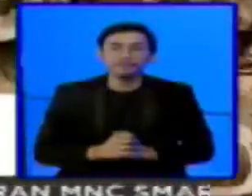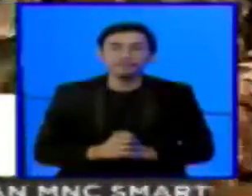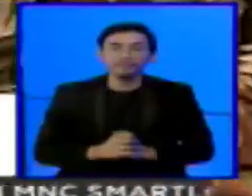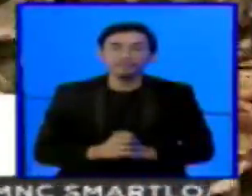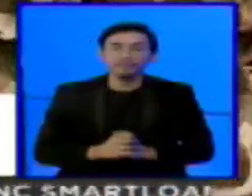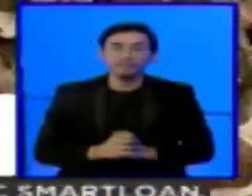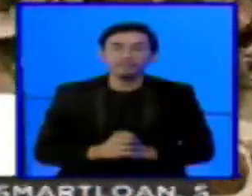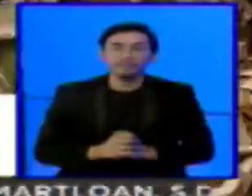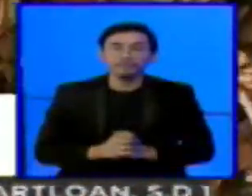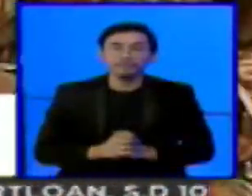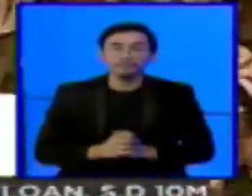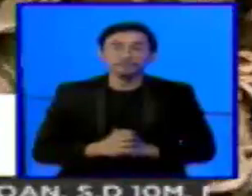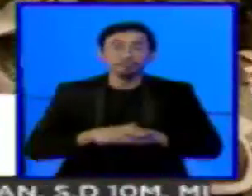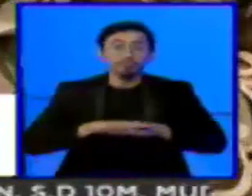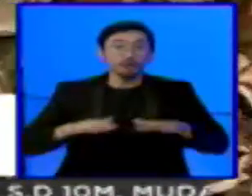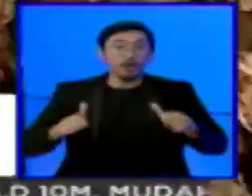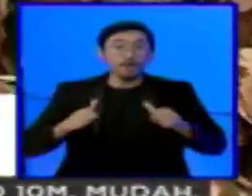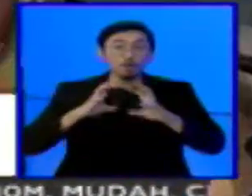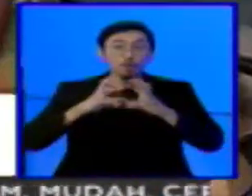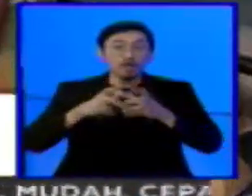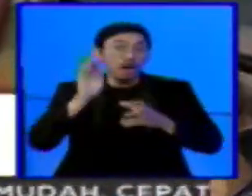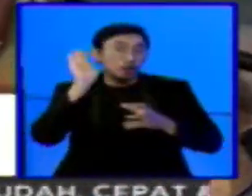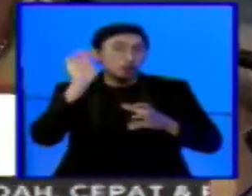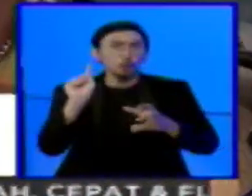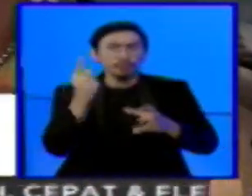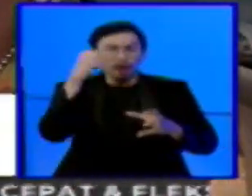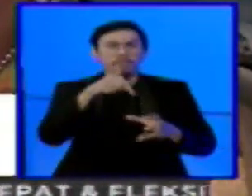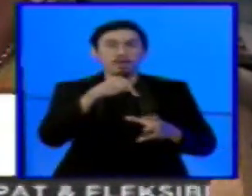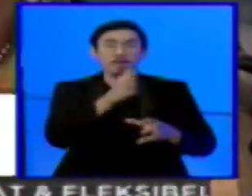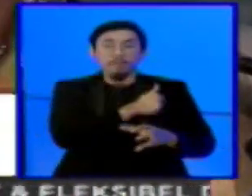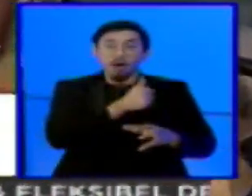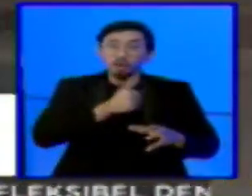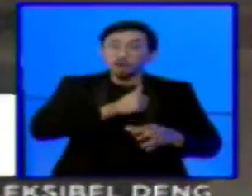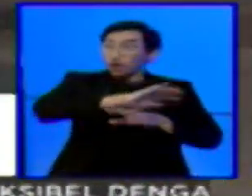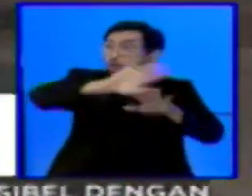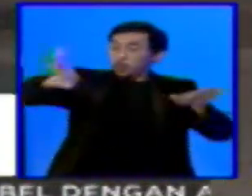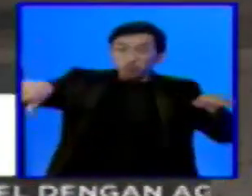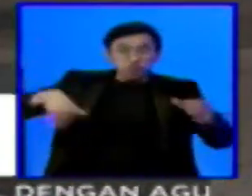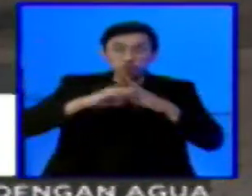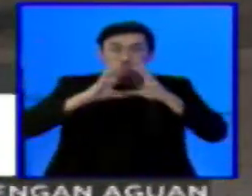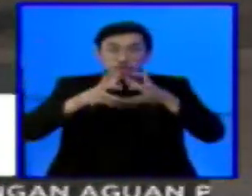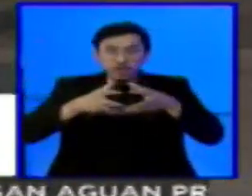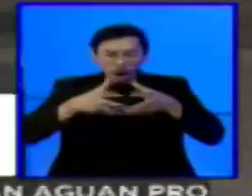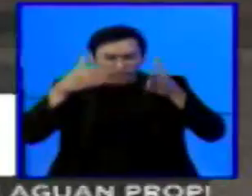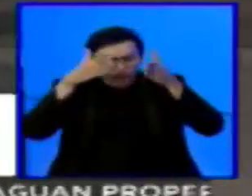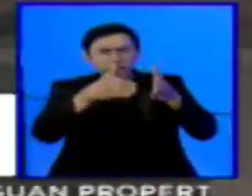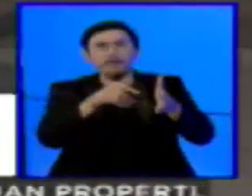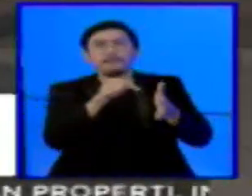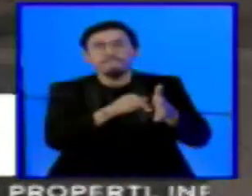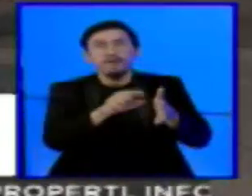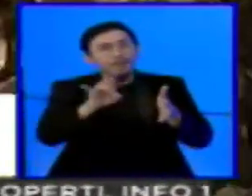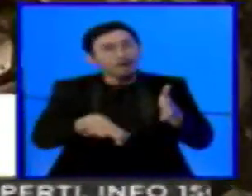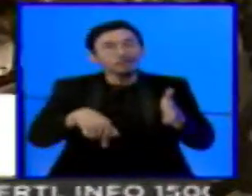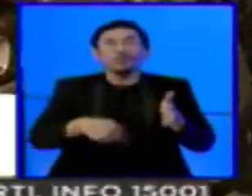Perdamaian dunia menjadi isu utama yang selalu menjadi perhatian berbagai bangsa di dunia, tak terkecuali Indonesia.